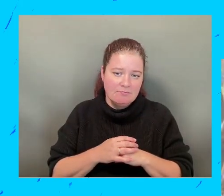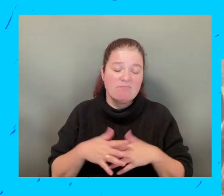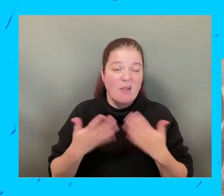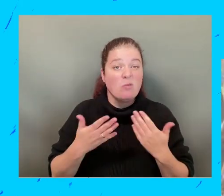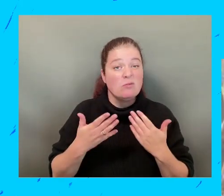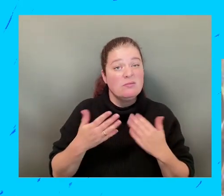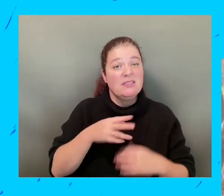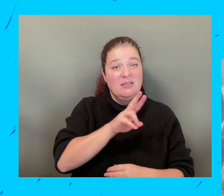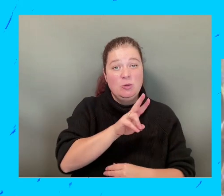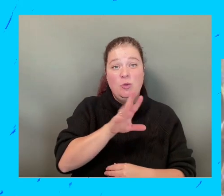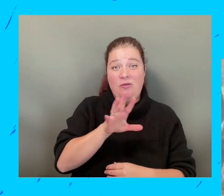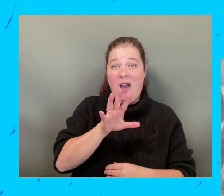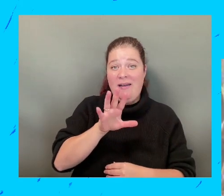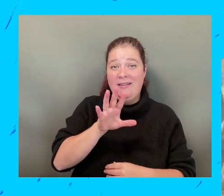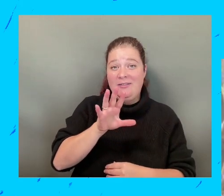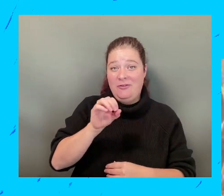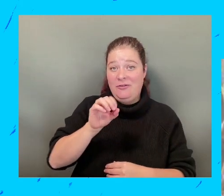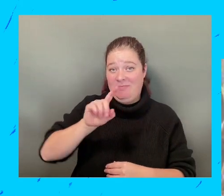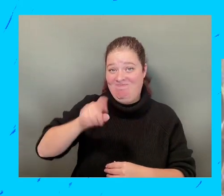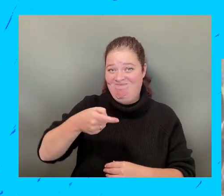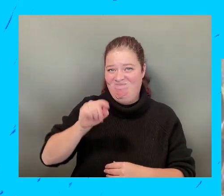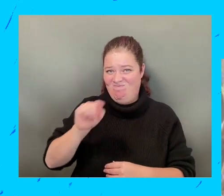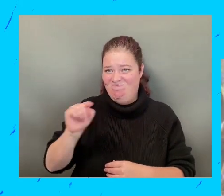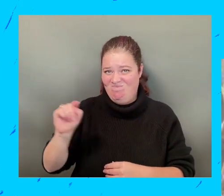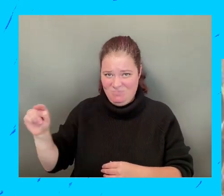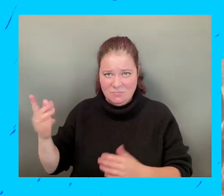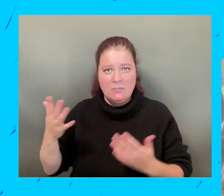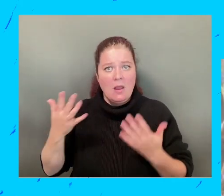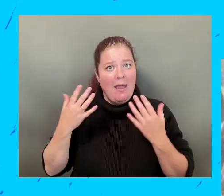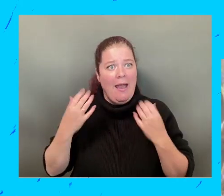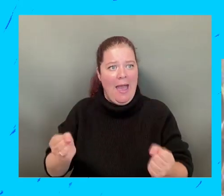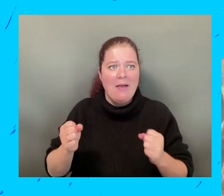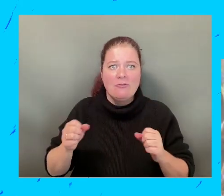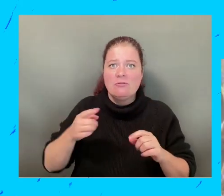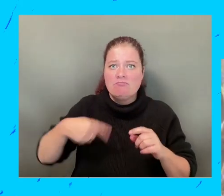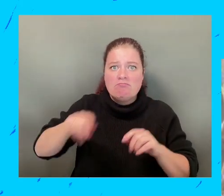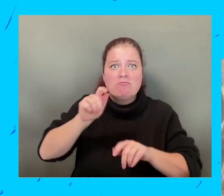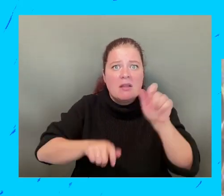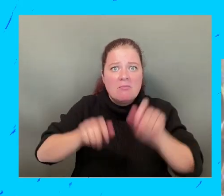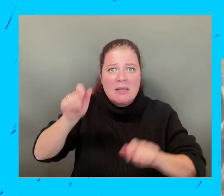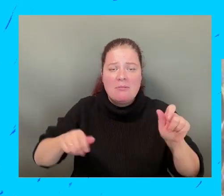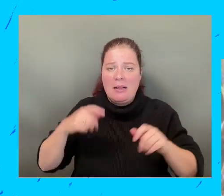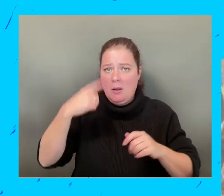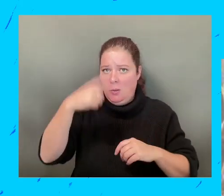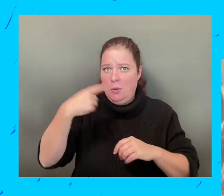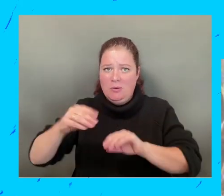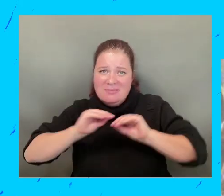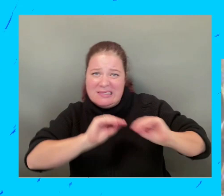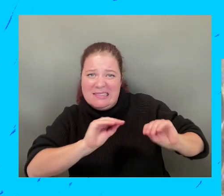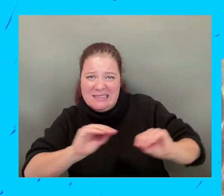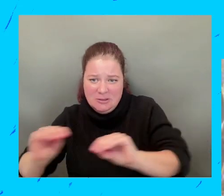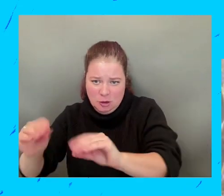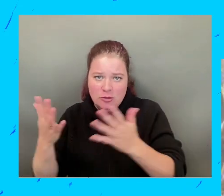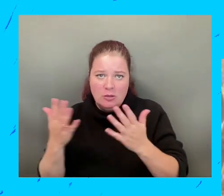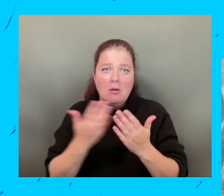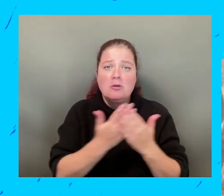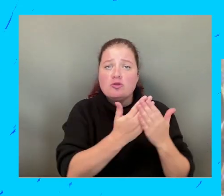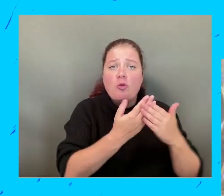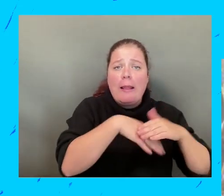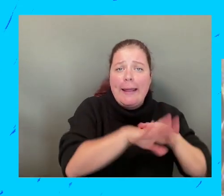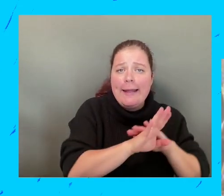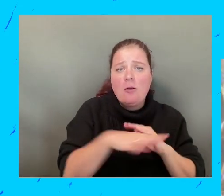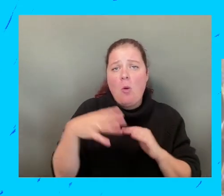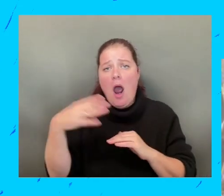influencer. Nous avons donc plus de 10 millions d'homologues et de jeunes qui travaillent dans les communautés, dans